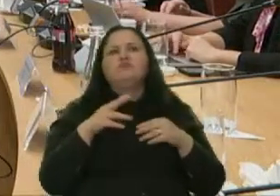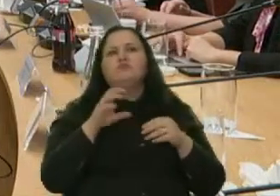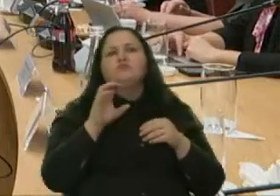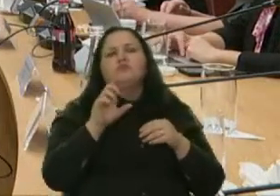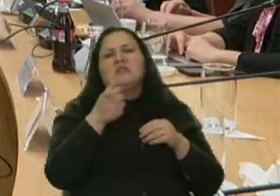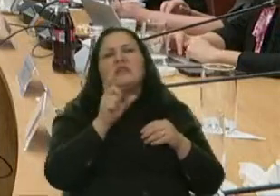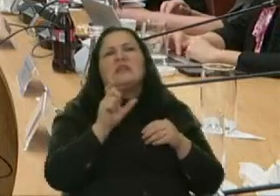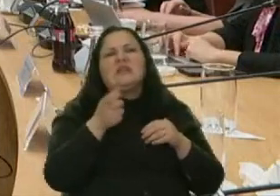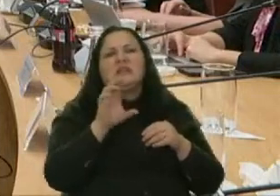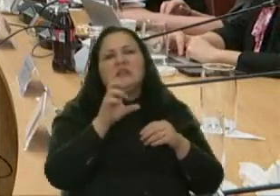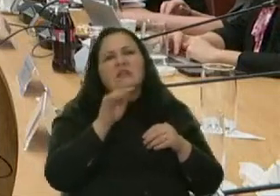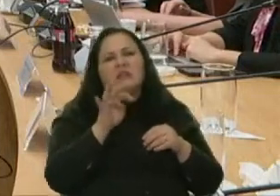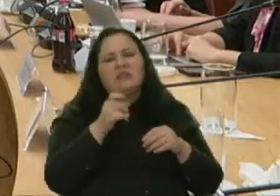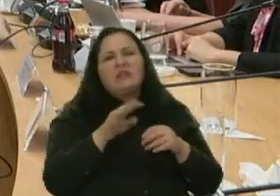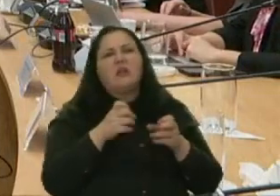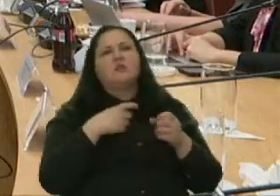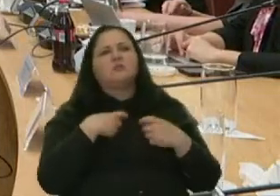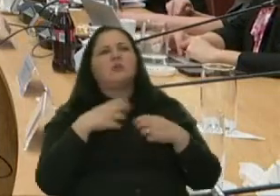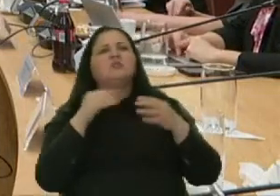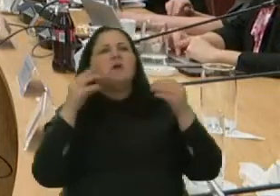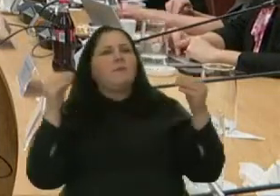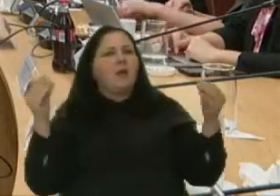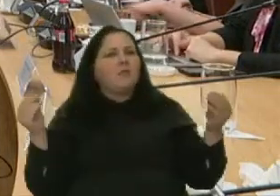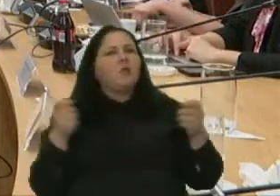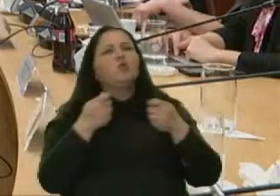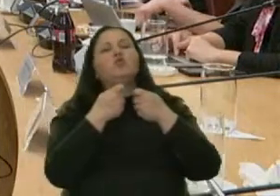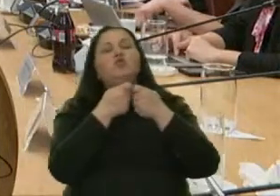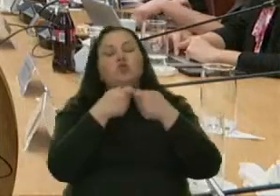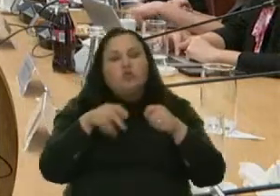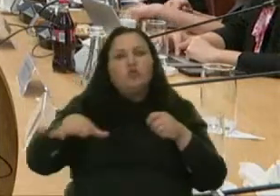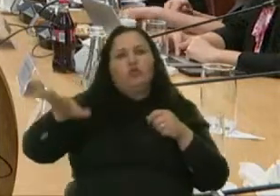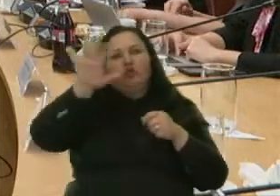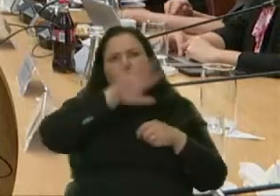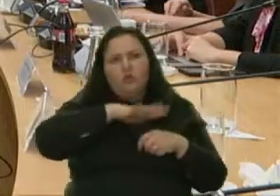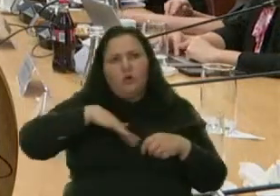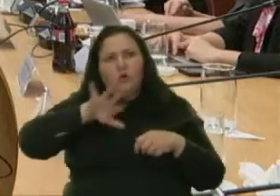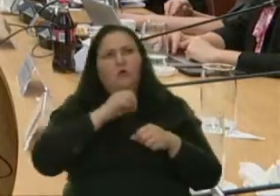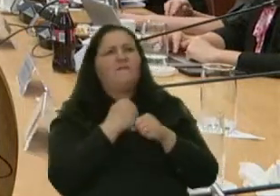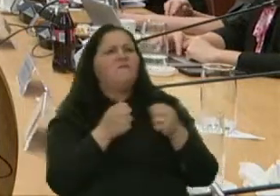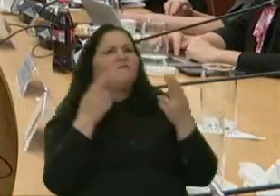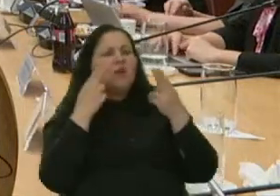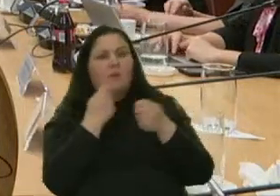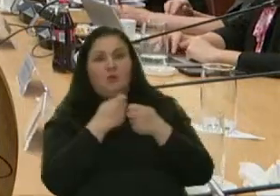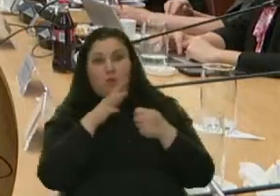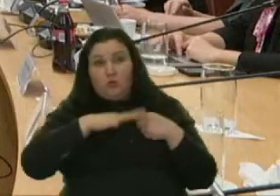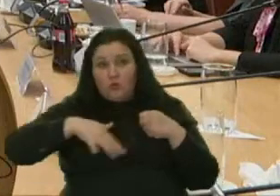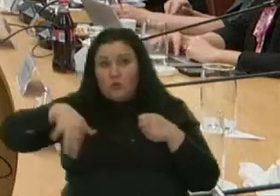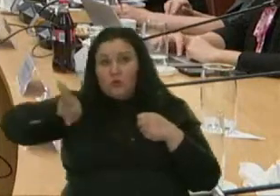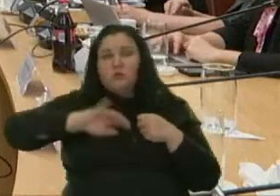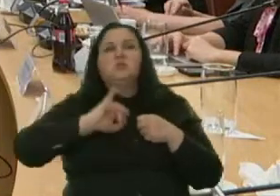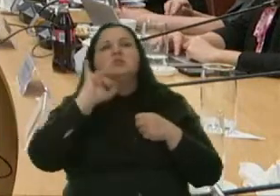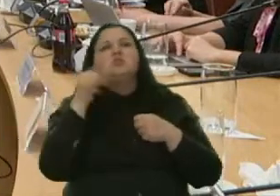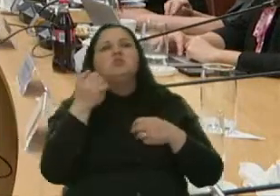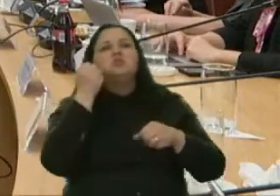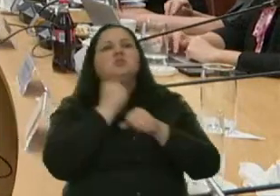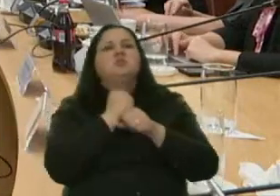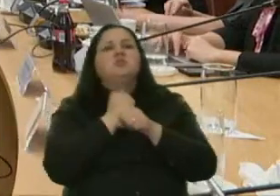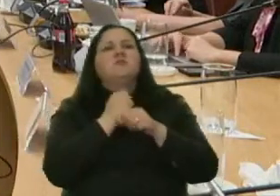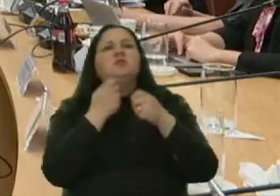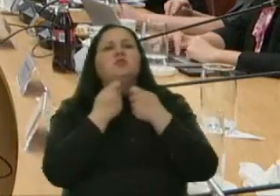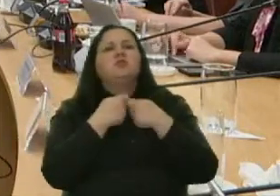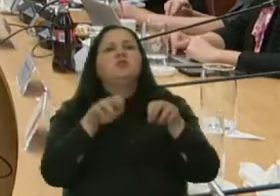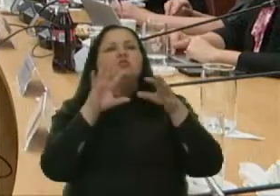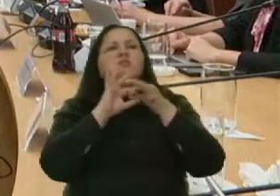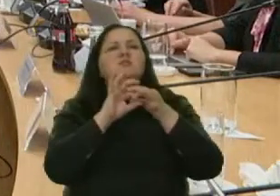facem mult mai mult nu doar domnul primar sau dumneavoastră domnul Vice noi toți e valabil pentru toți și să facem tot ce